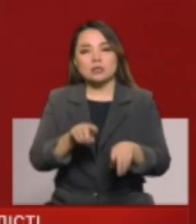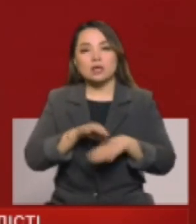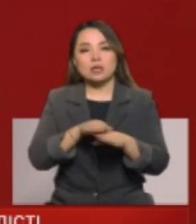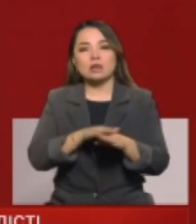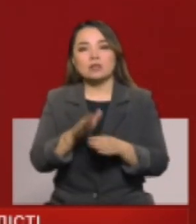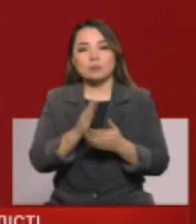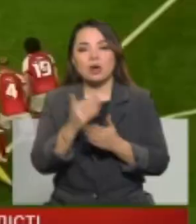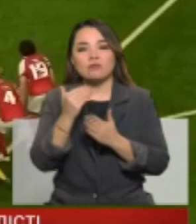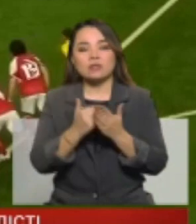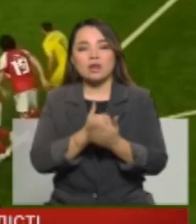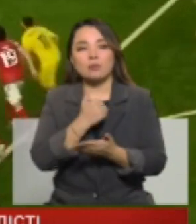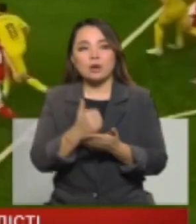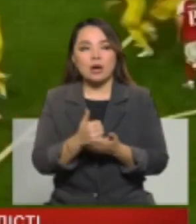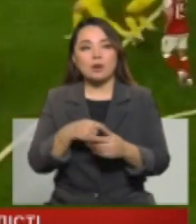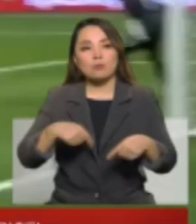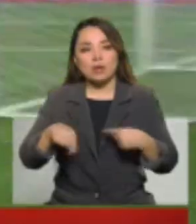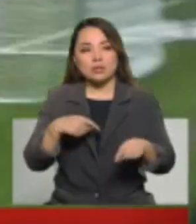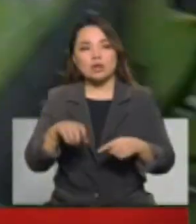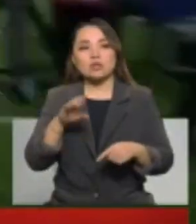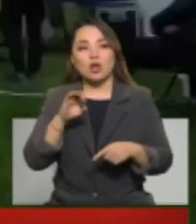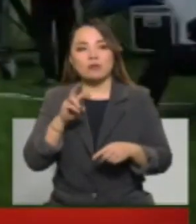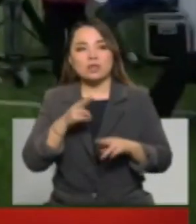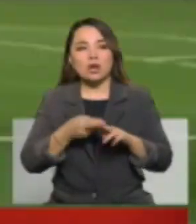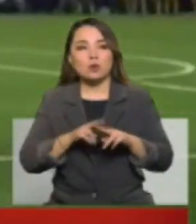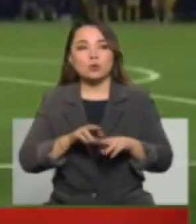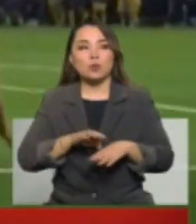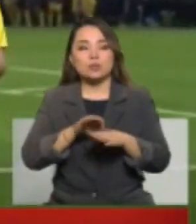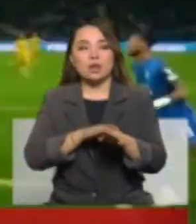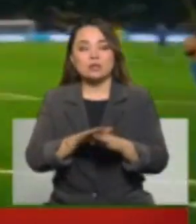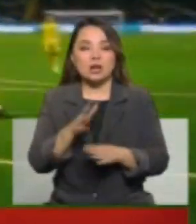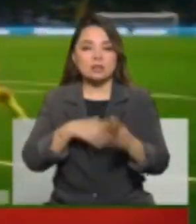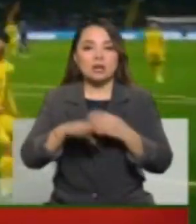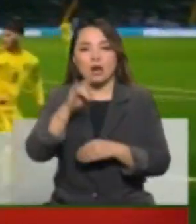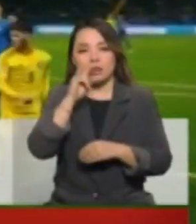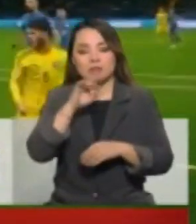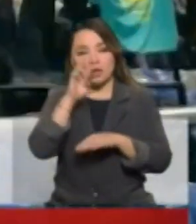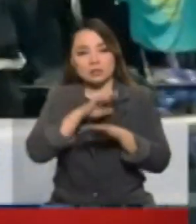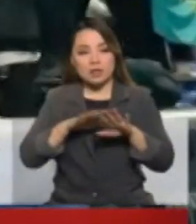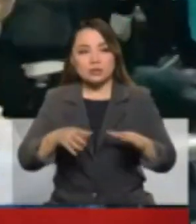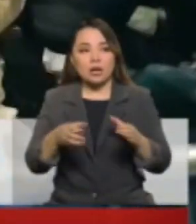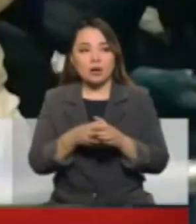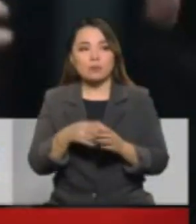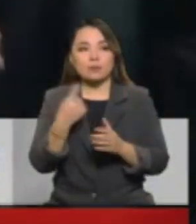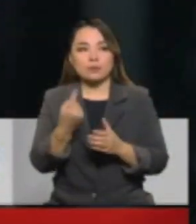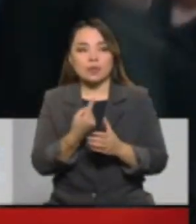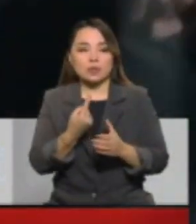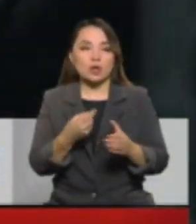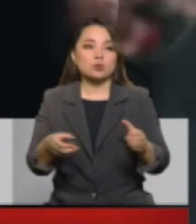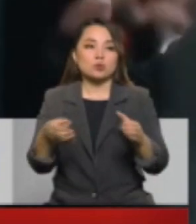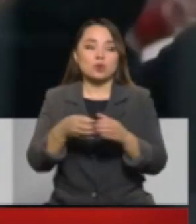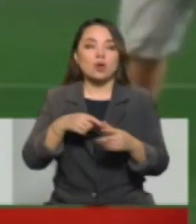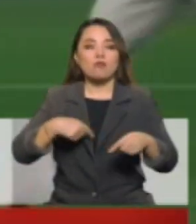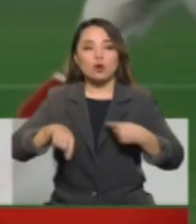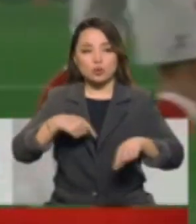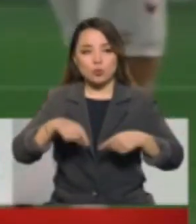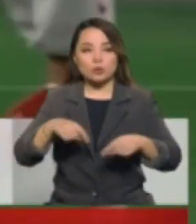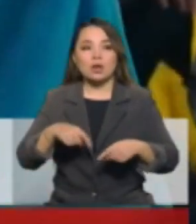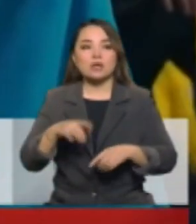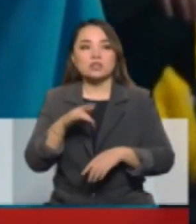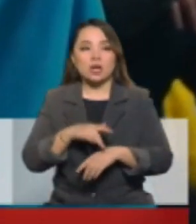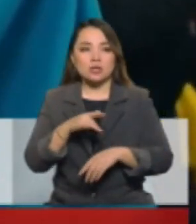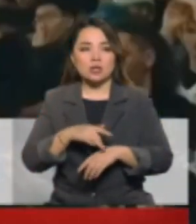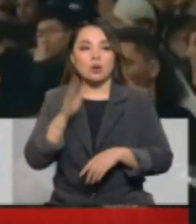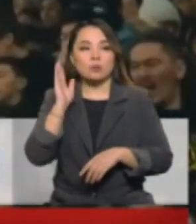жариялады. Ведомство басшысы матч Словенияда өтсе де, бүгін бүкіл қазақ елі бір жұдырықтай жұмылып, футболшыларға